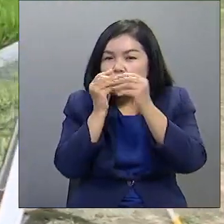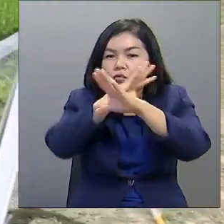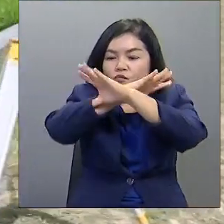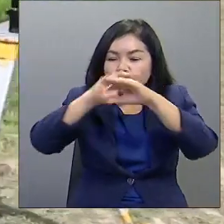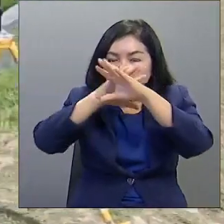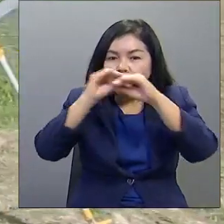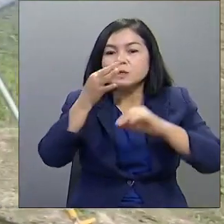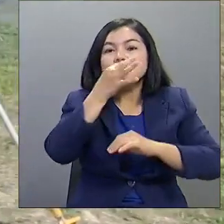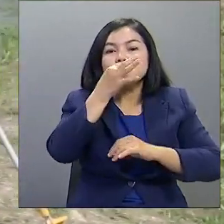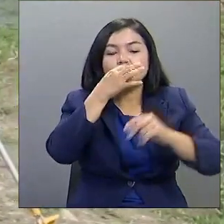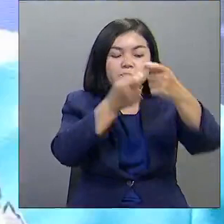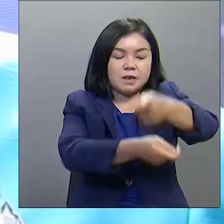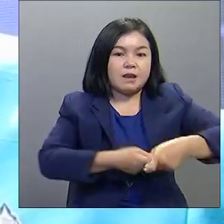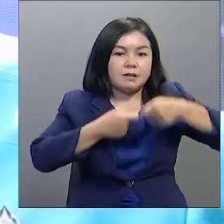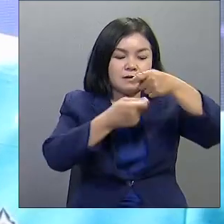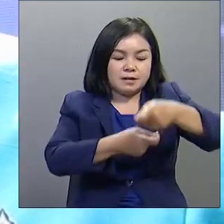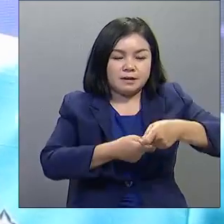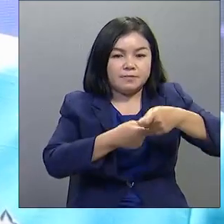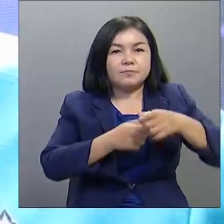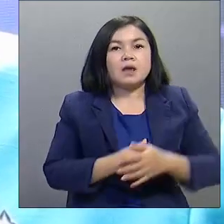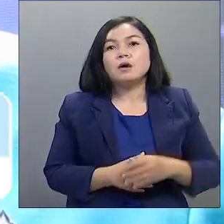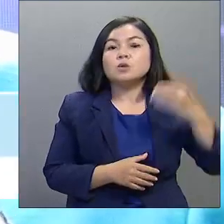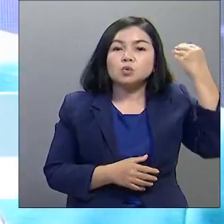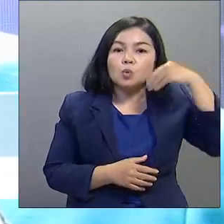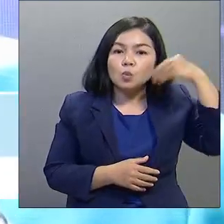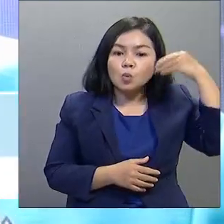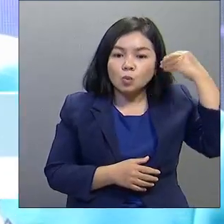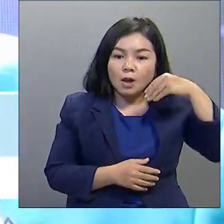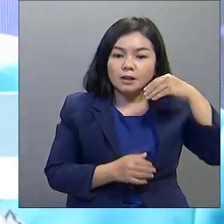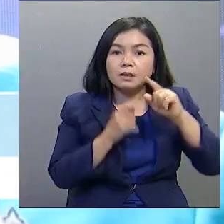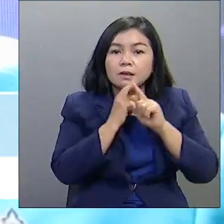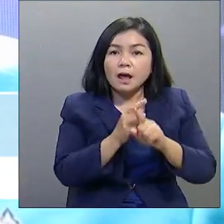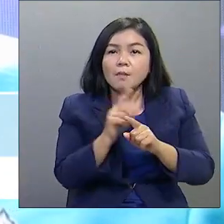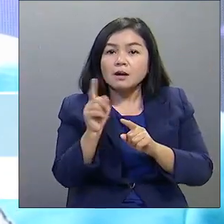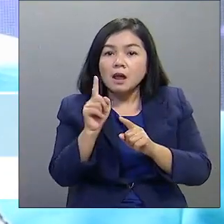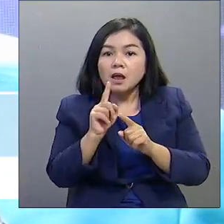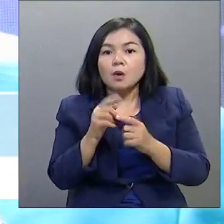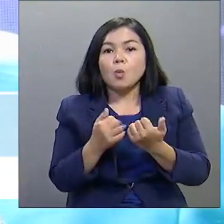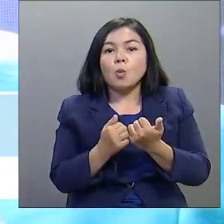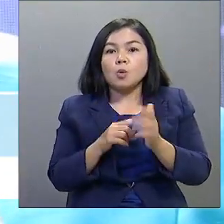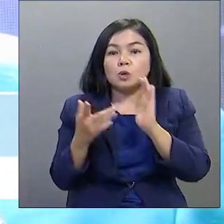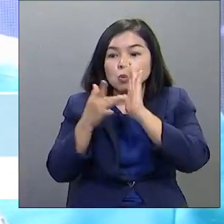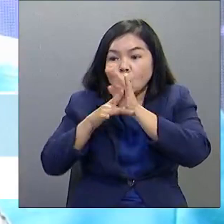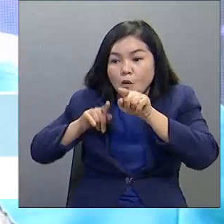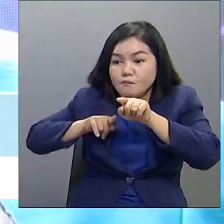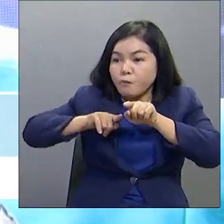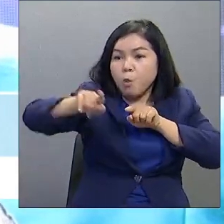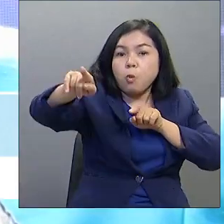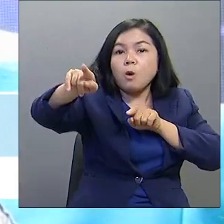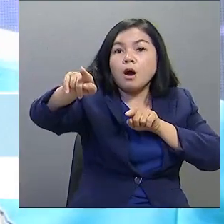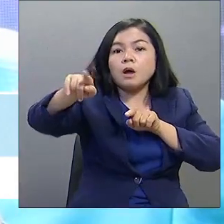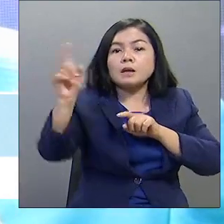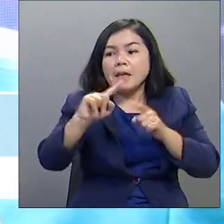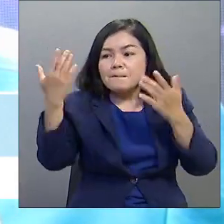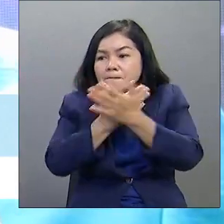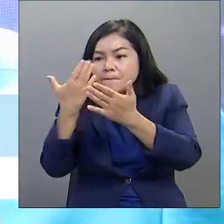ครับ เพราะทุกวันนี้เราตามตลาดไม่ทันแล้วก็การตลาดก็มีการเปลี่ยนแปลงตลอดเช่น